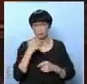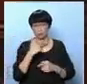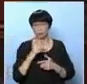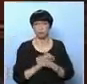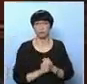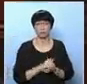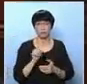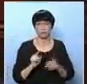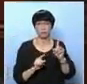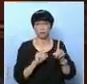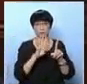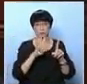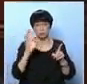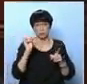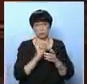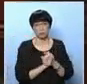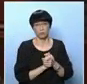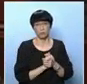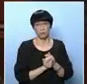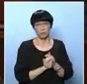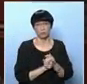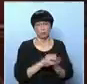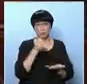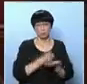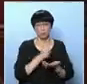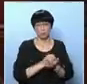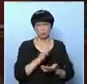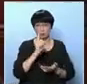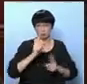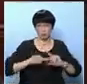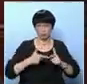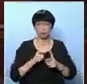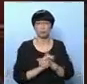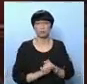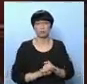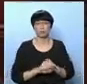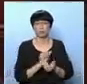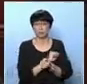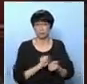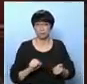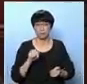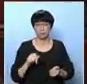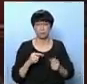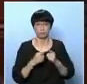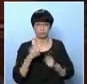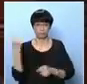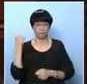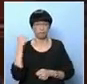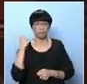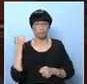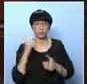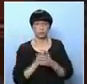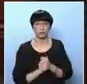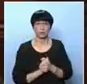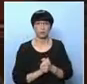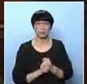家我哋呢個140嘅嗰個 quota， 咪其中一條路可以舒緩下我哋嘅嗰個人力方面嘅嗰個